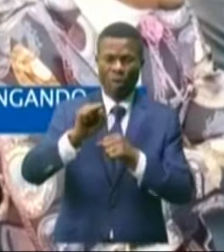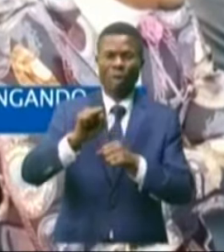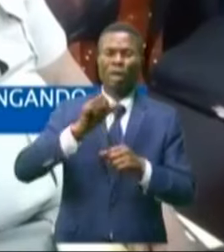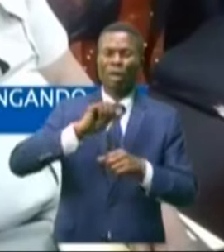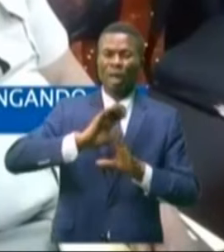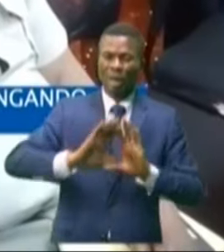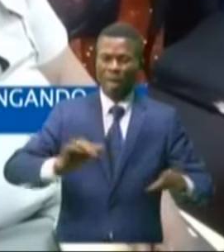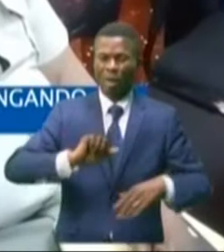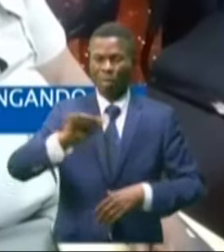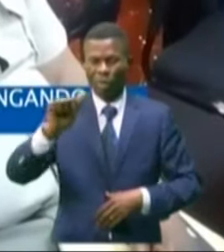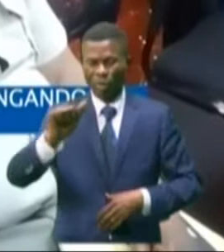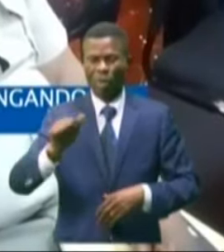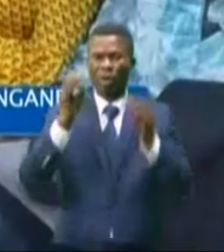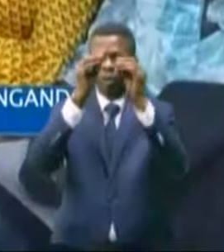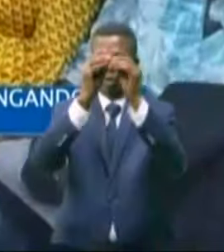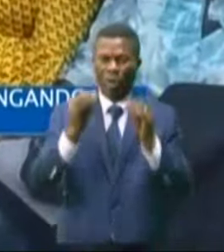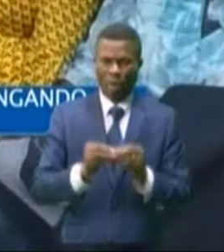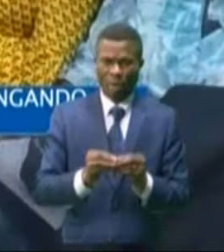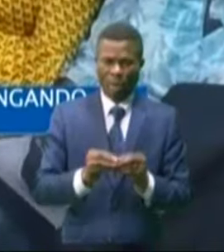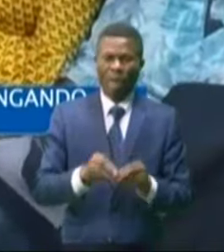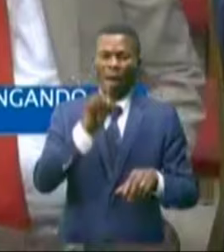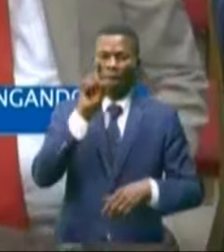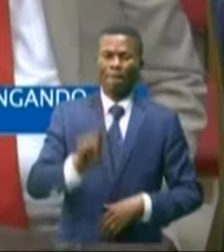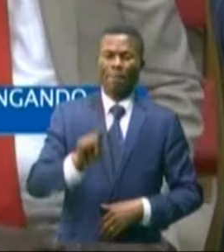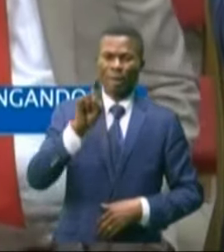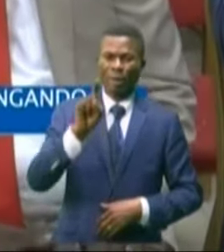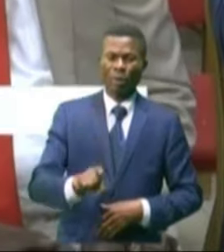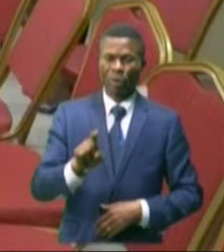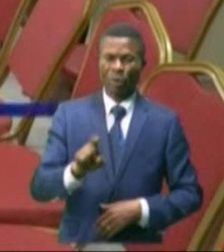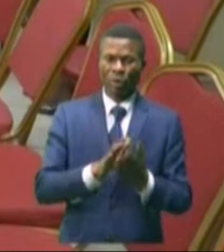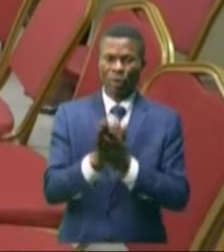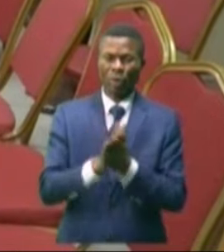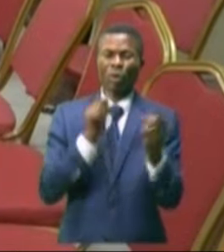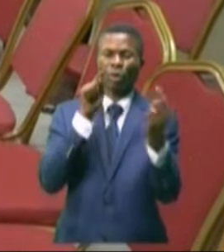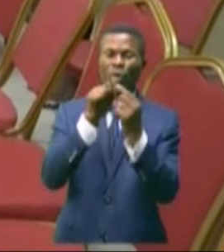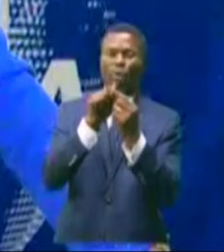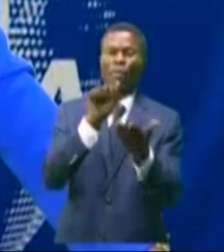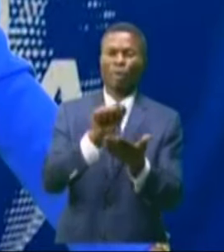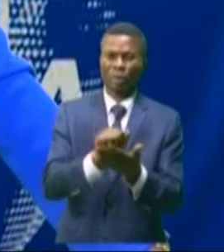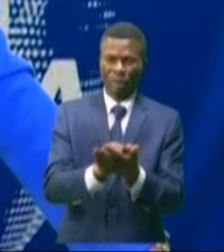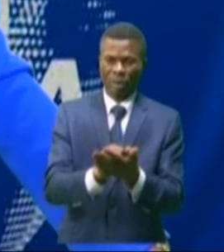pour atteindre selon les attentes liées aux objectifs.